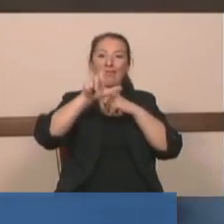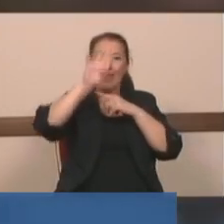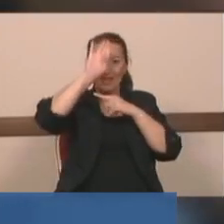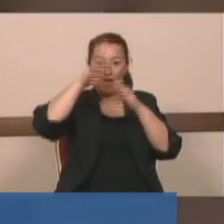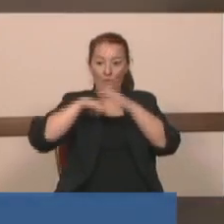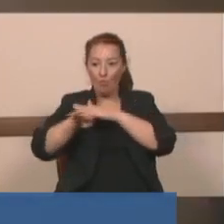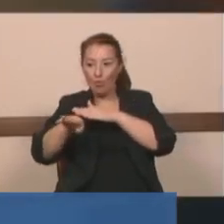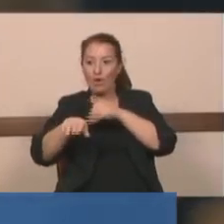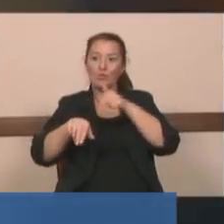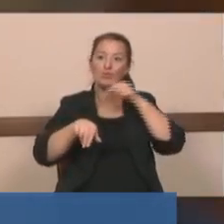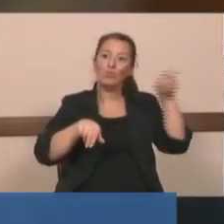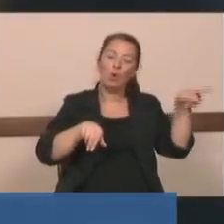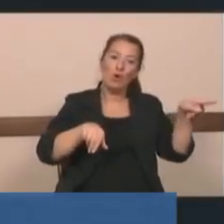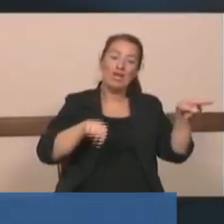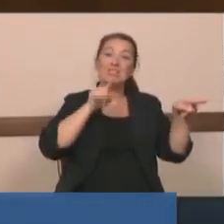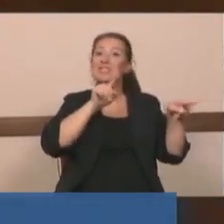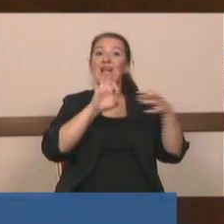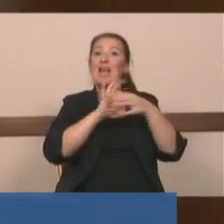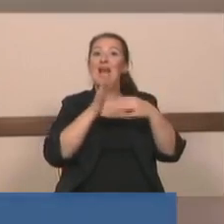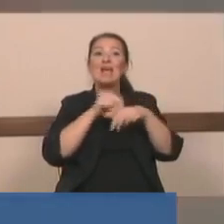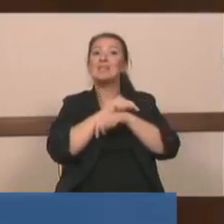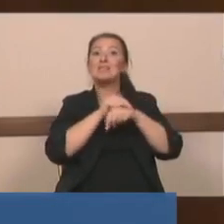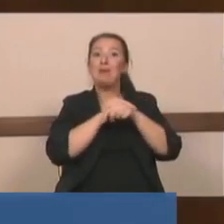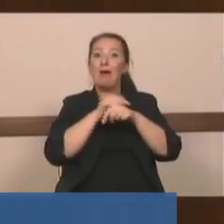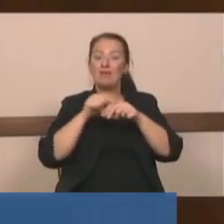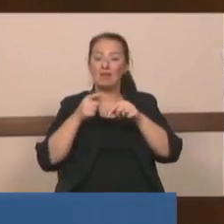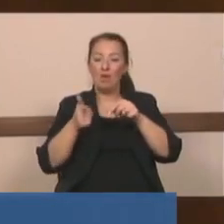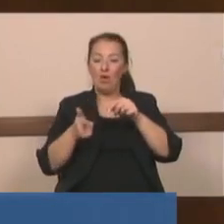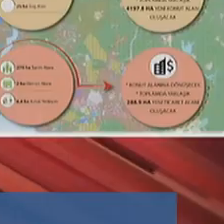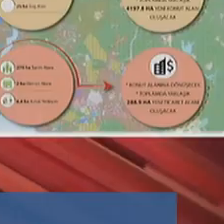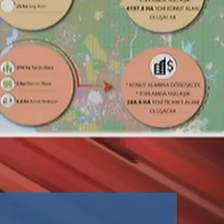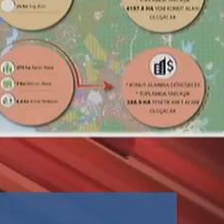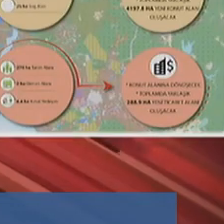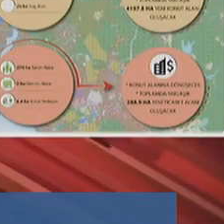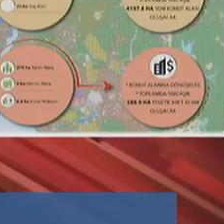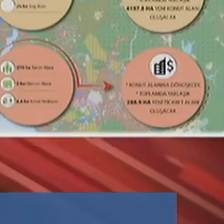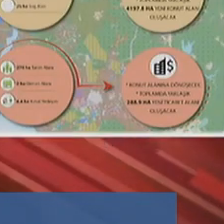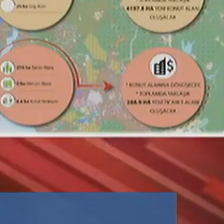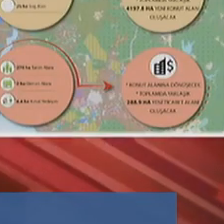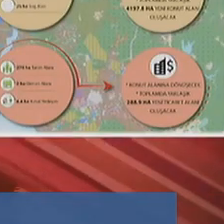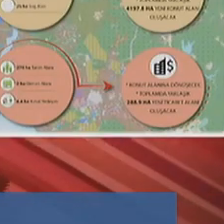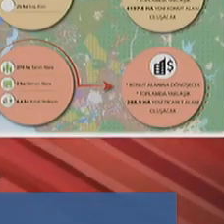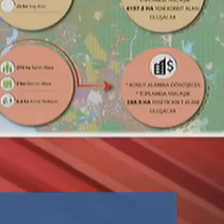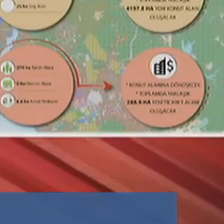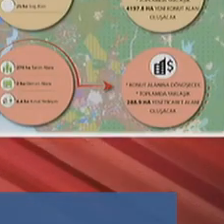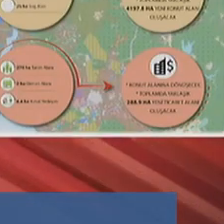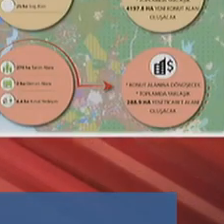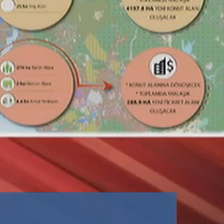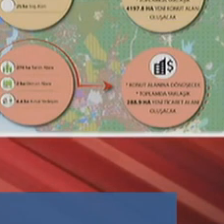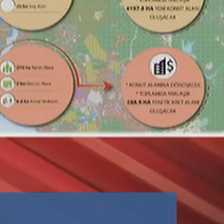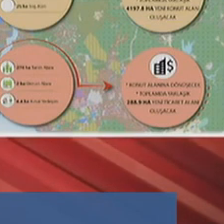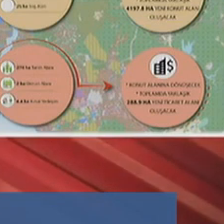Siz ne zaman belli aşağıdan yukarıya sızıntı olduğunu gördünüz ya? Ben diyorum ki İstanbul halkı